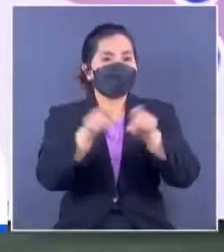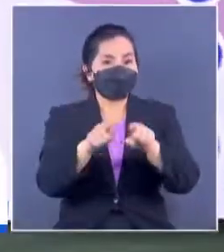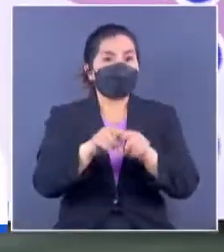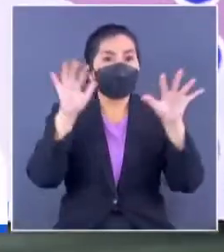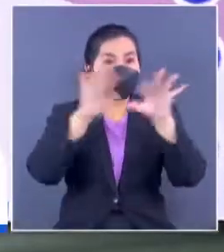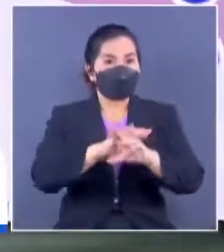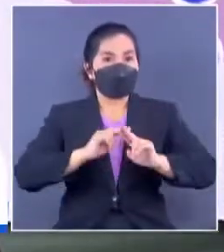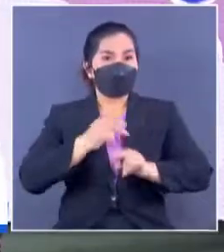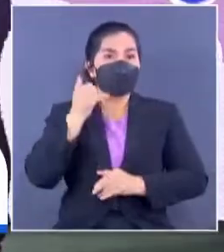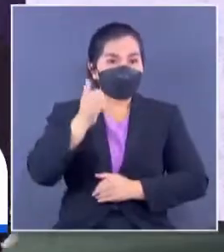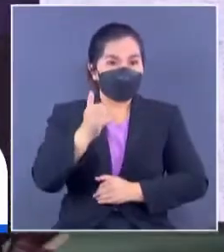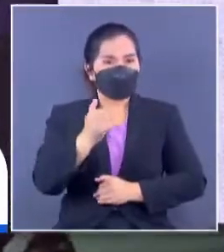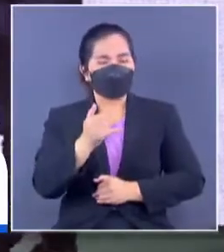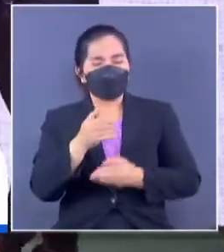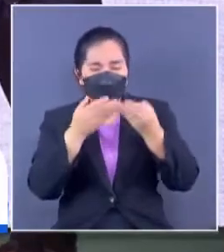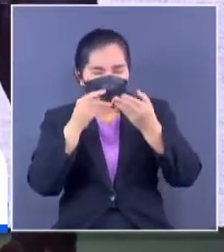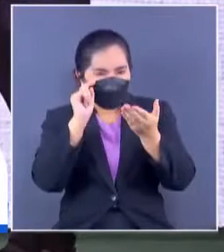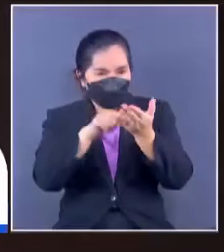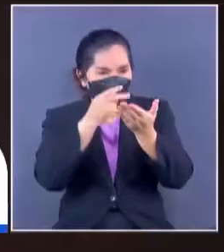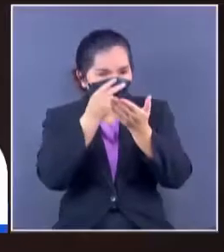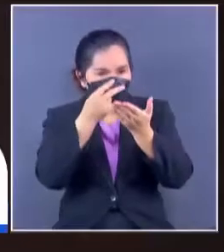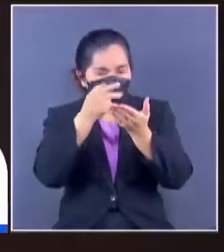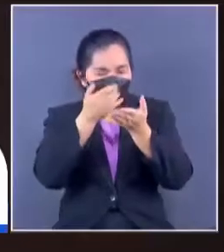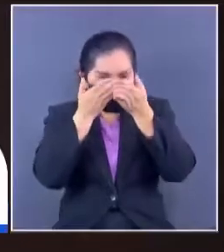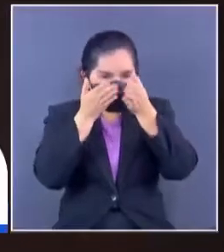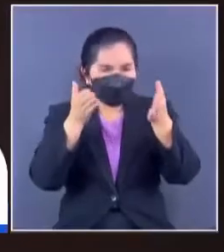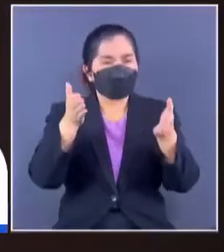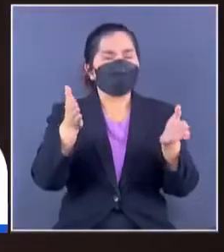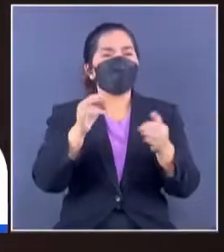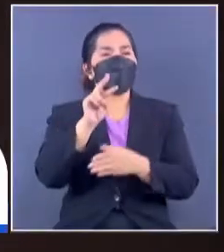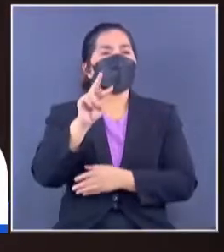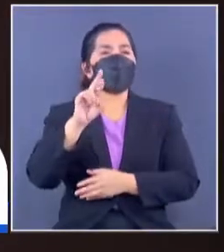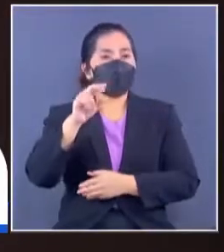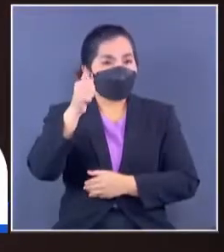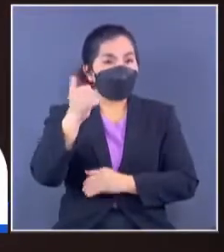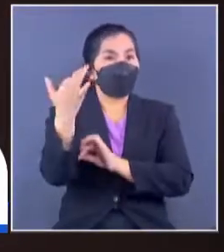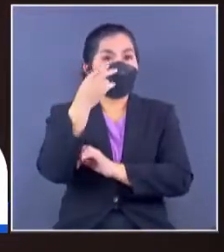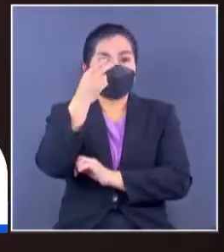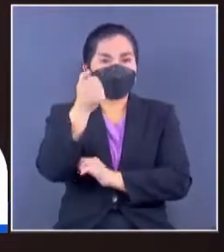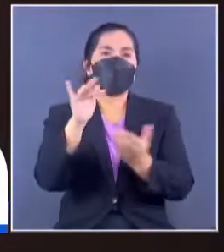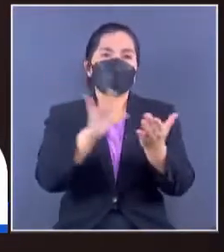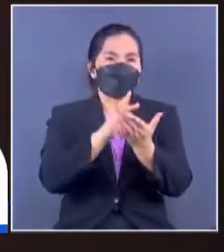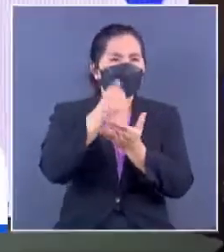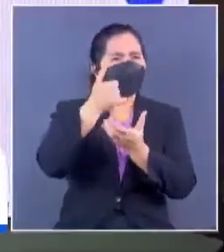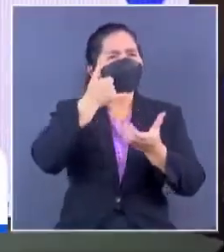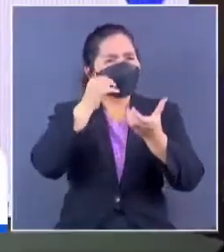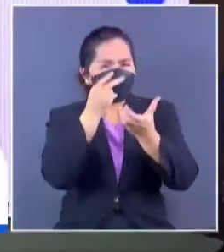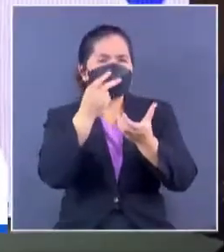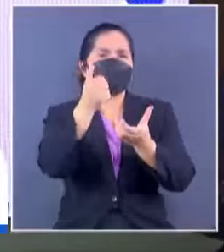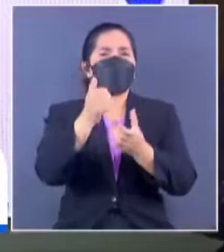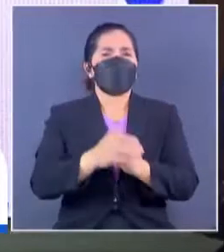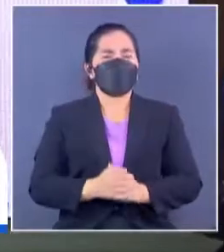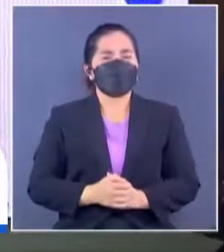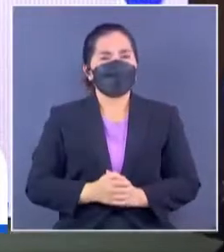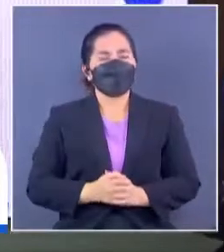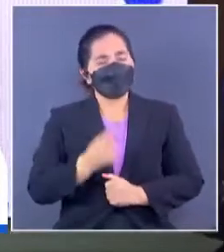านเนี่ยเดินทางไปดูด้วยตาตัวเองจริงๆครับเราดูผ่านอุปกรณ์คอมพิวเตอร์ได้ผ่านแท็บเล็ตผ่านสมาร์ทโฟนได้ก่อนที่